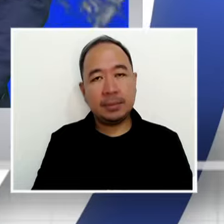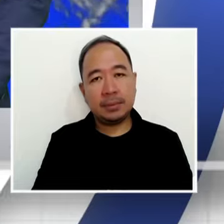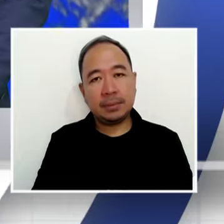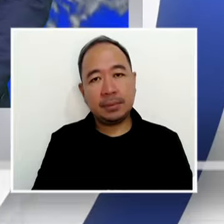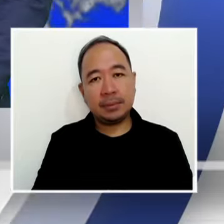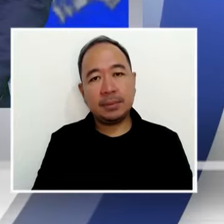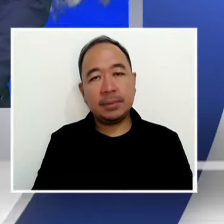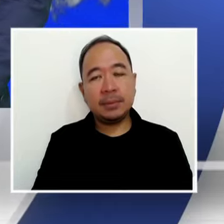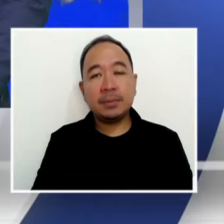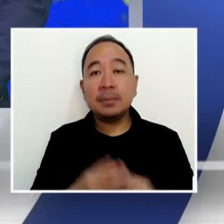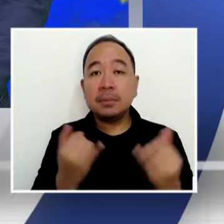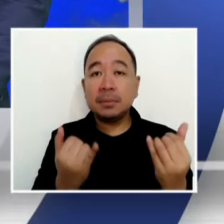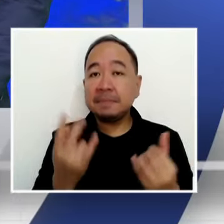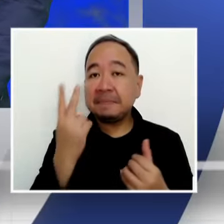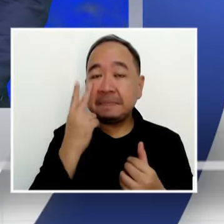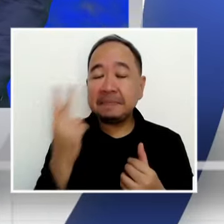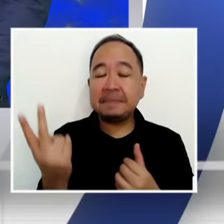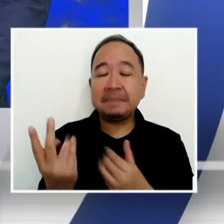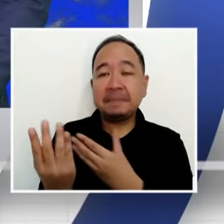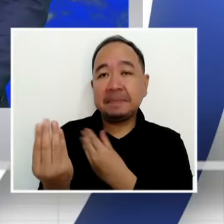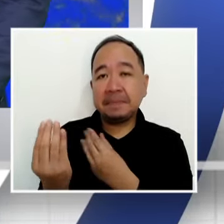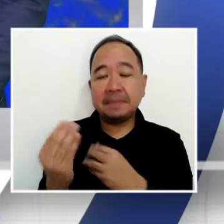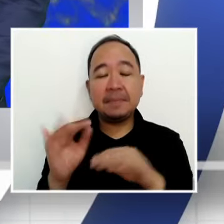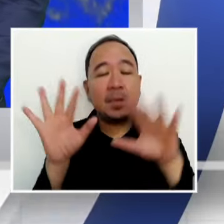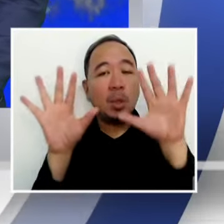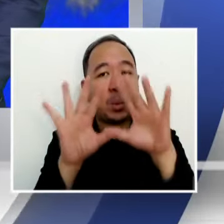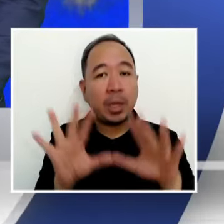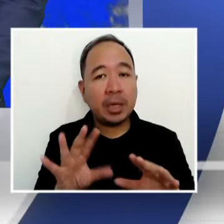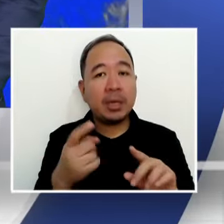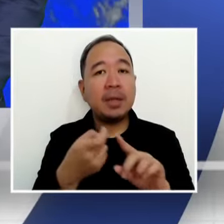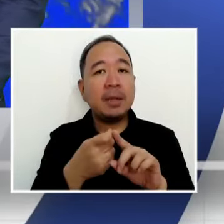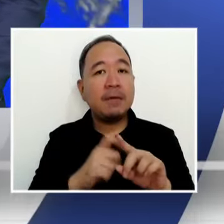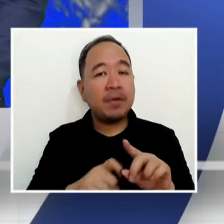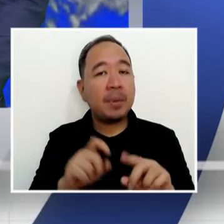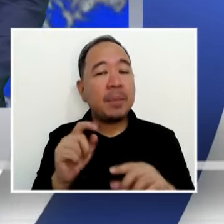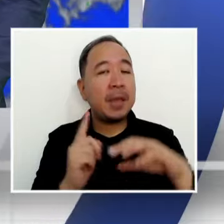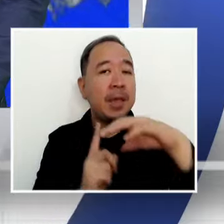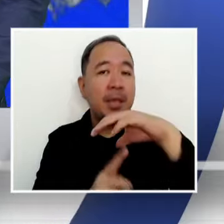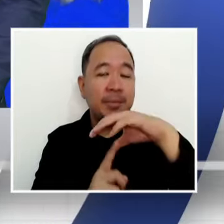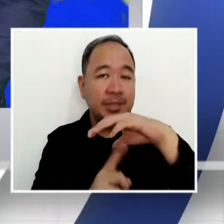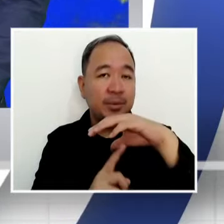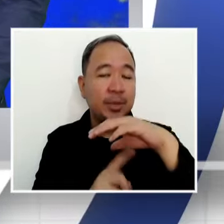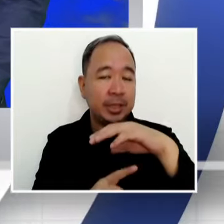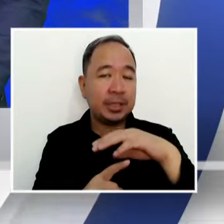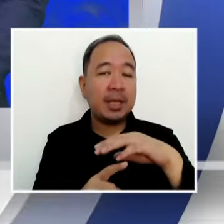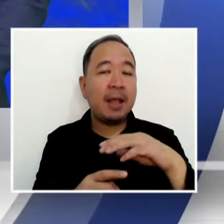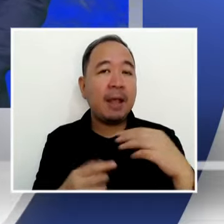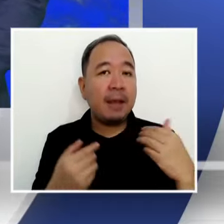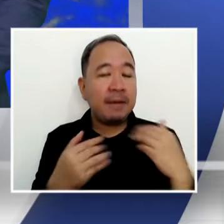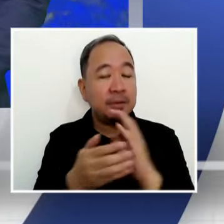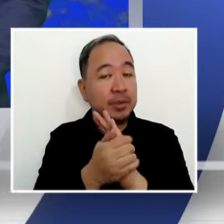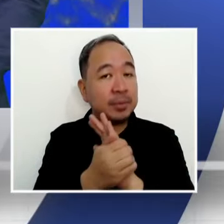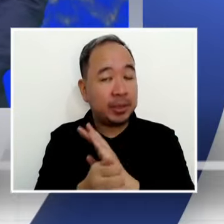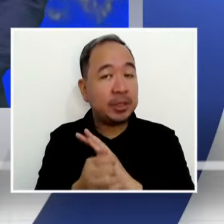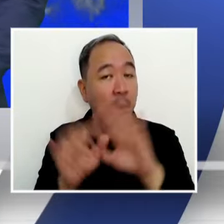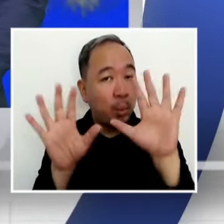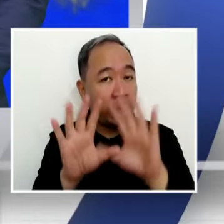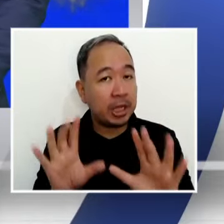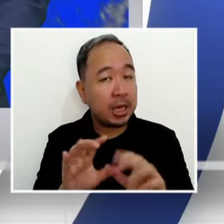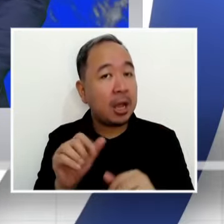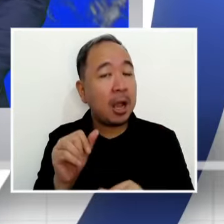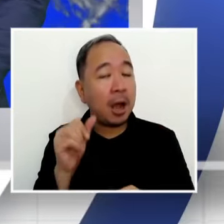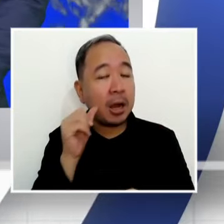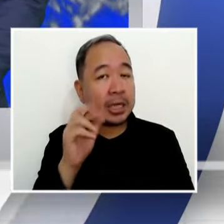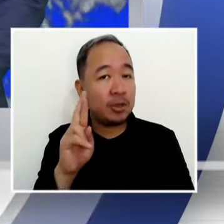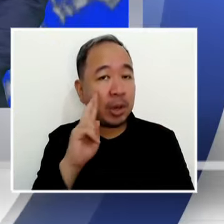Alam mo muna natin ang lagay ng panahon mula kay ABS-CBN resident meteorologist Ariel Rojas. Ariel,